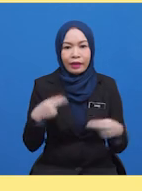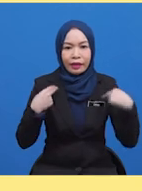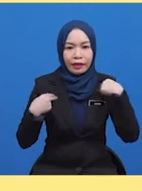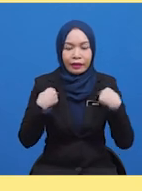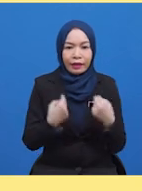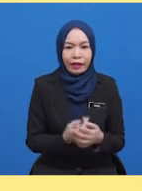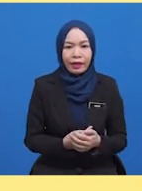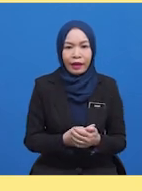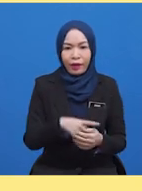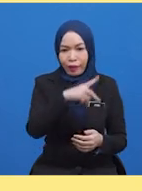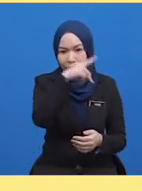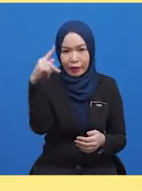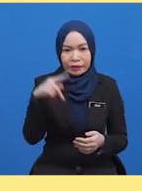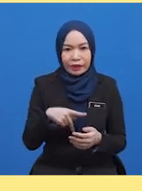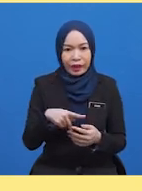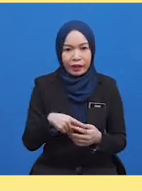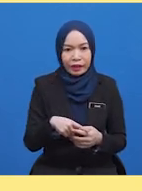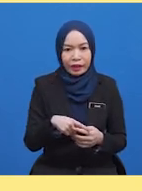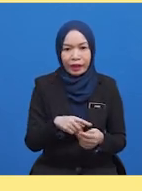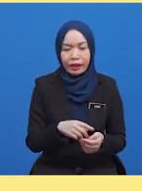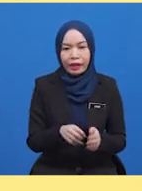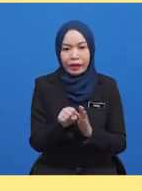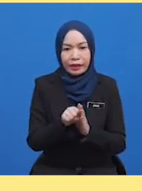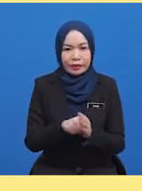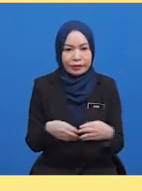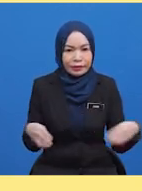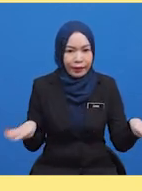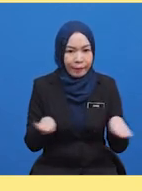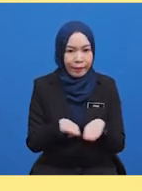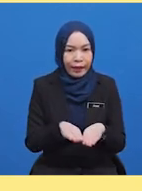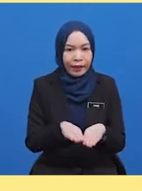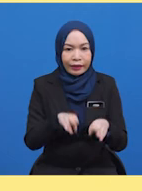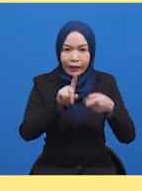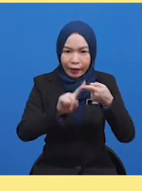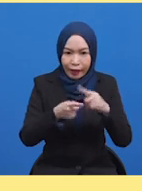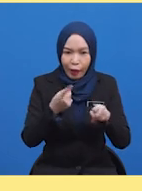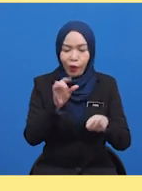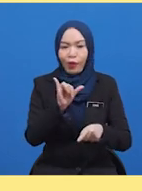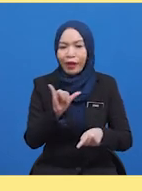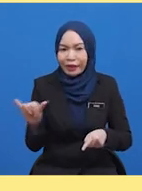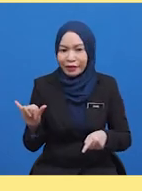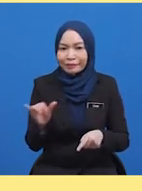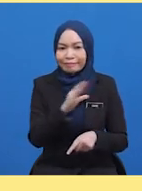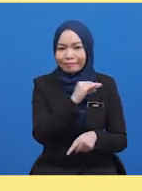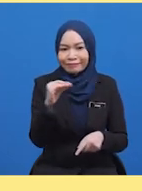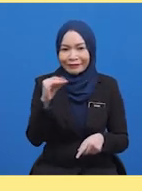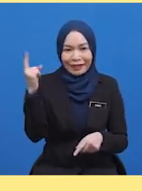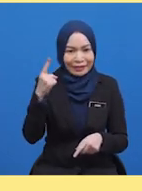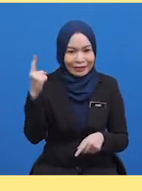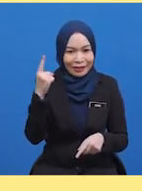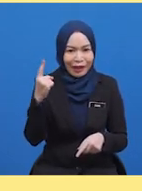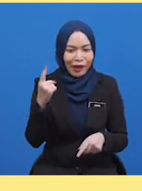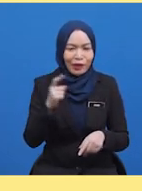peliharaannya itu seperti sahabat sendiri hewan peliharaannya juga sering diajak